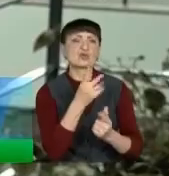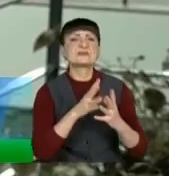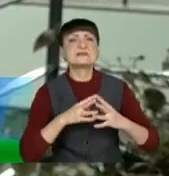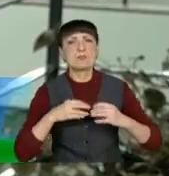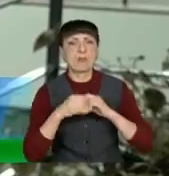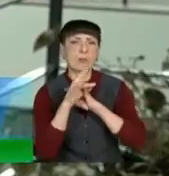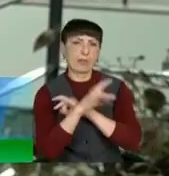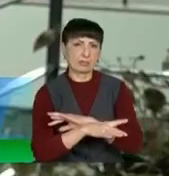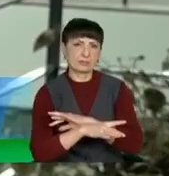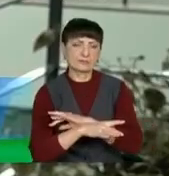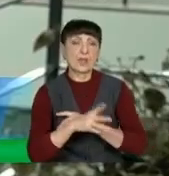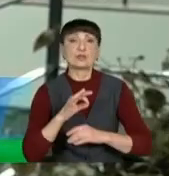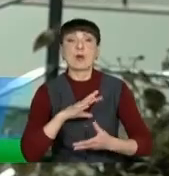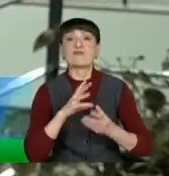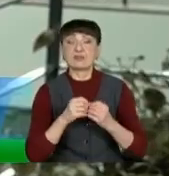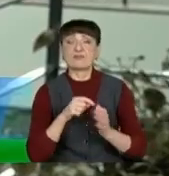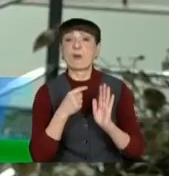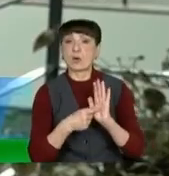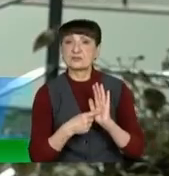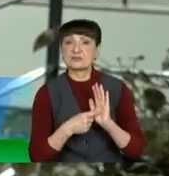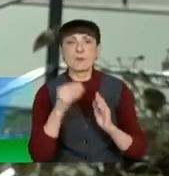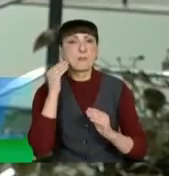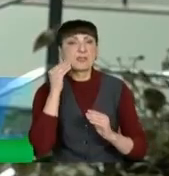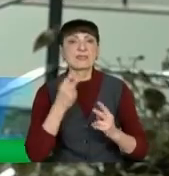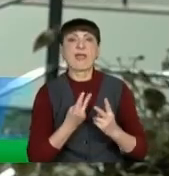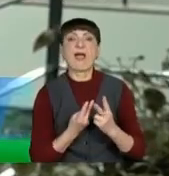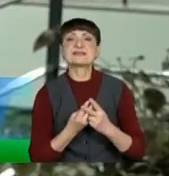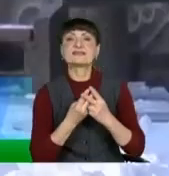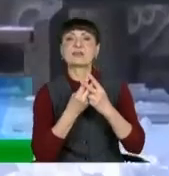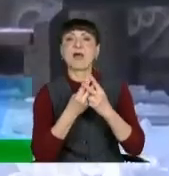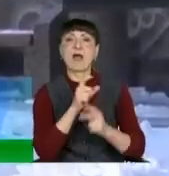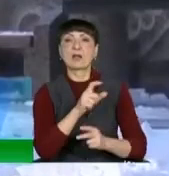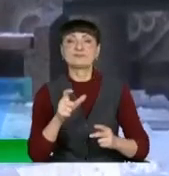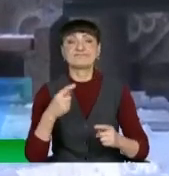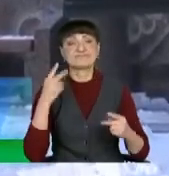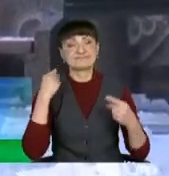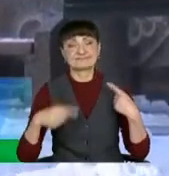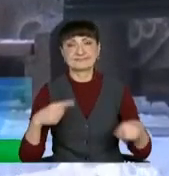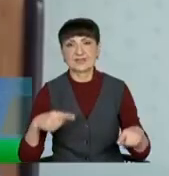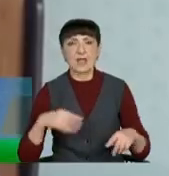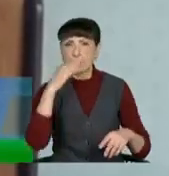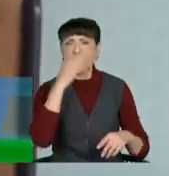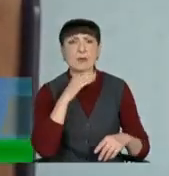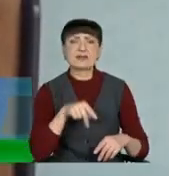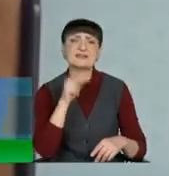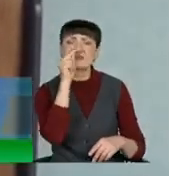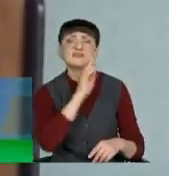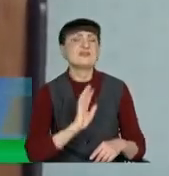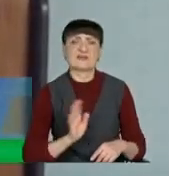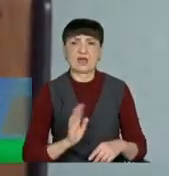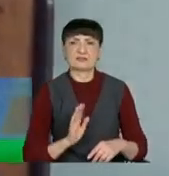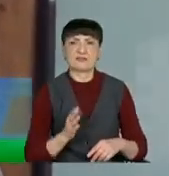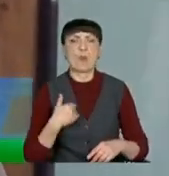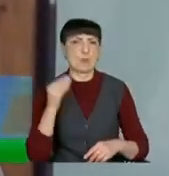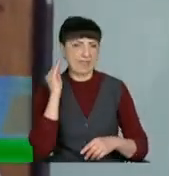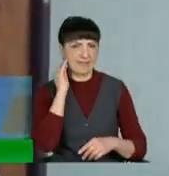семей. Впрочем, в этом вопросе мнения астанчан разделились. Родители тут не совсем виноваты. Это мое